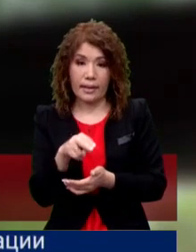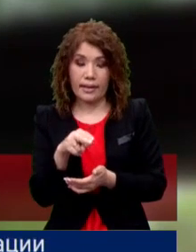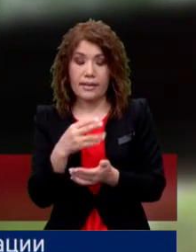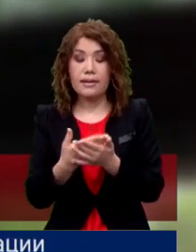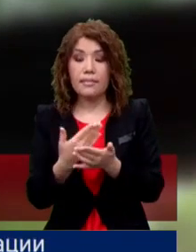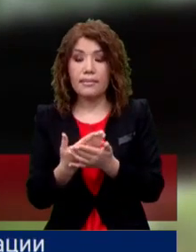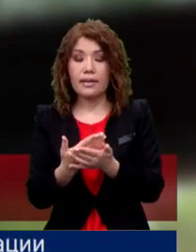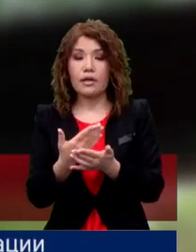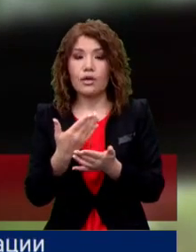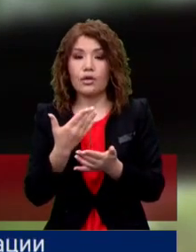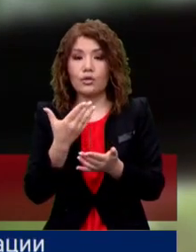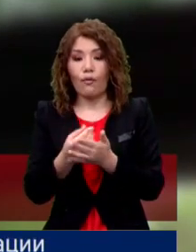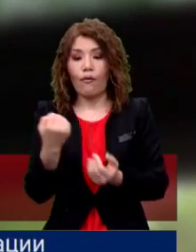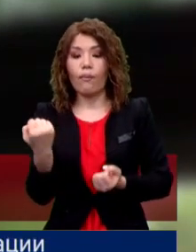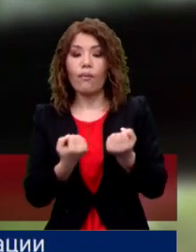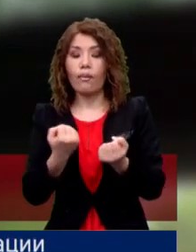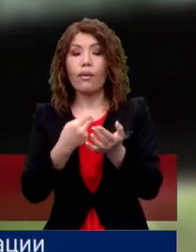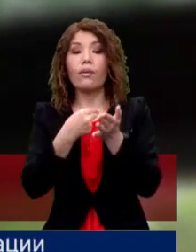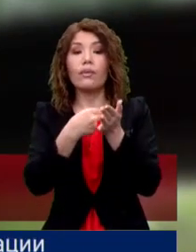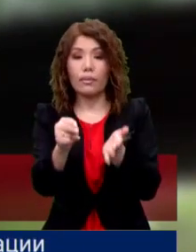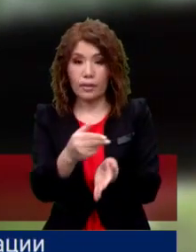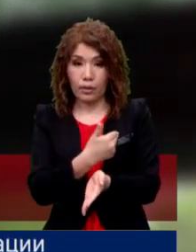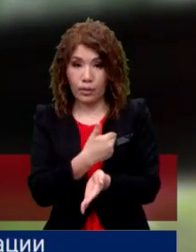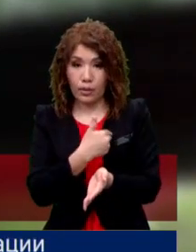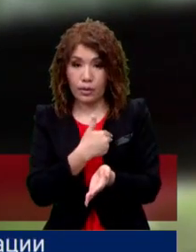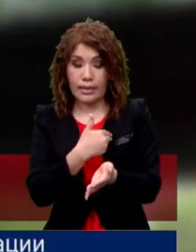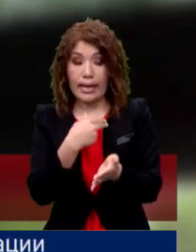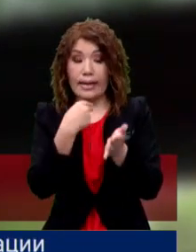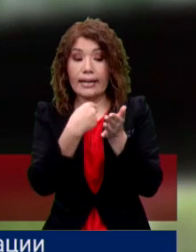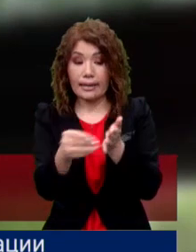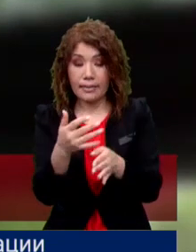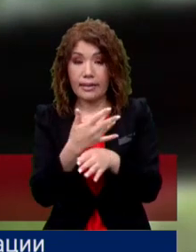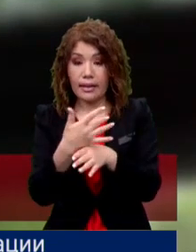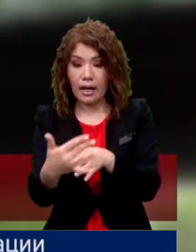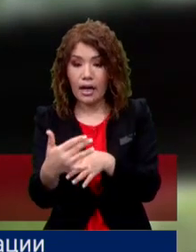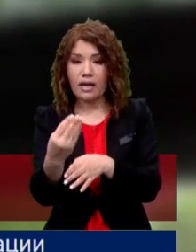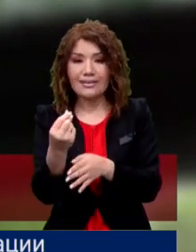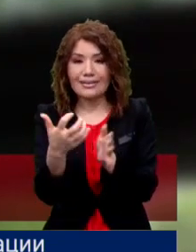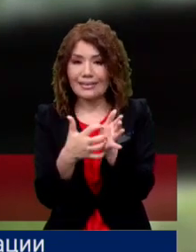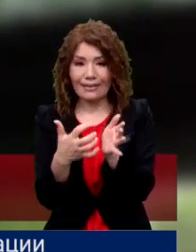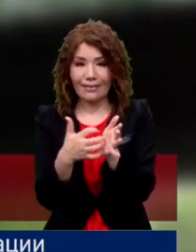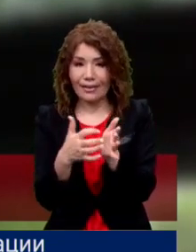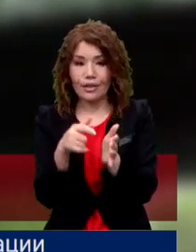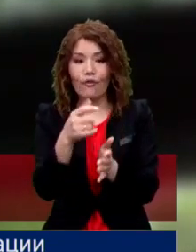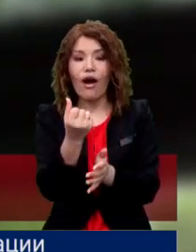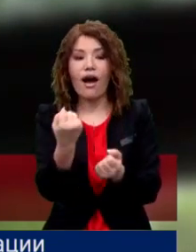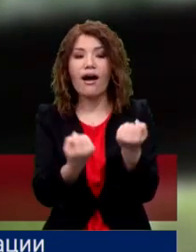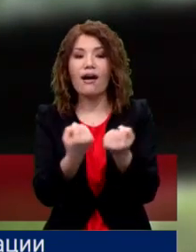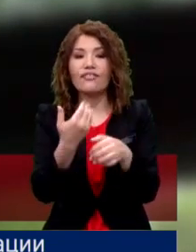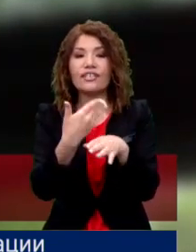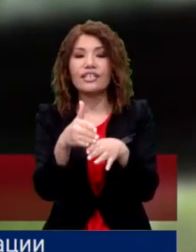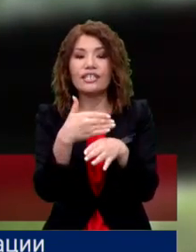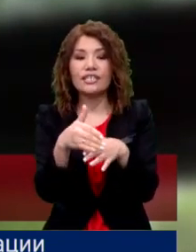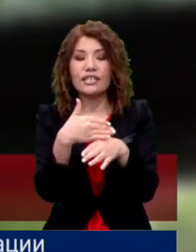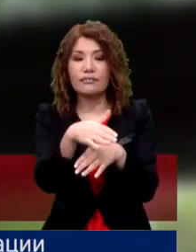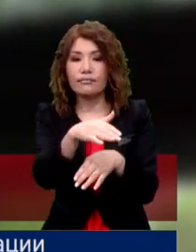өзіне көлікті сатып алу мүмкін. Егер де сатып алу барысында оның ақшасы толық жетпесе, ол автонесиеге, автокредитке